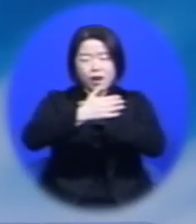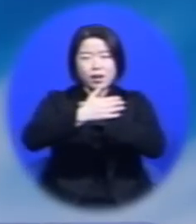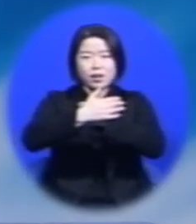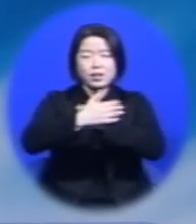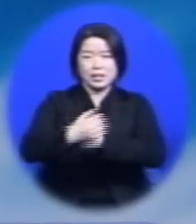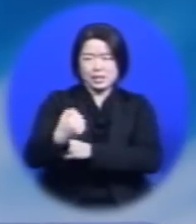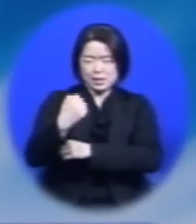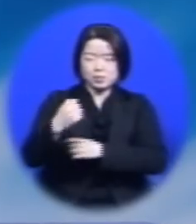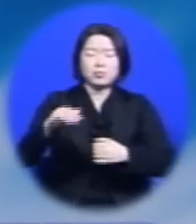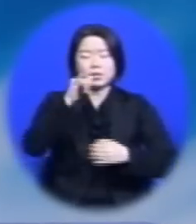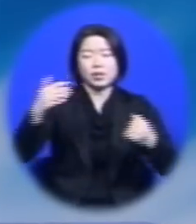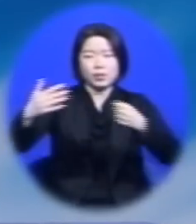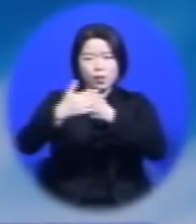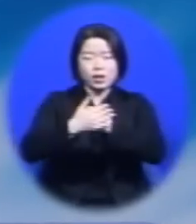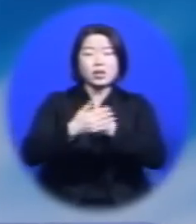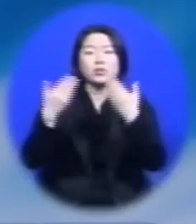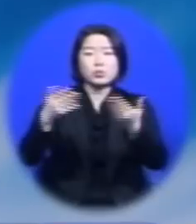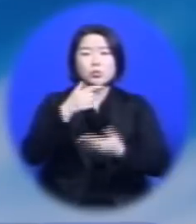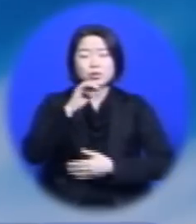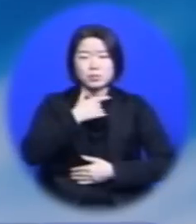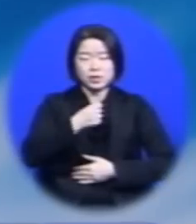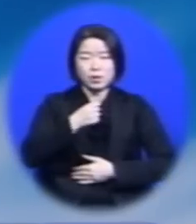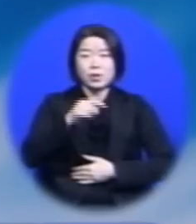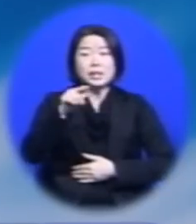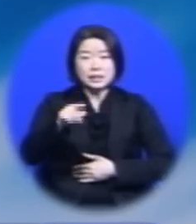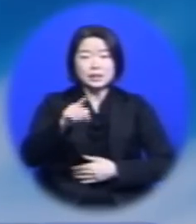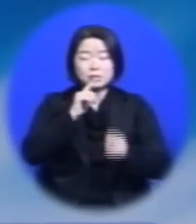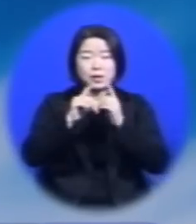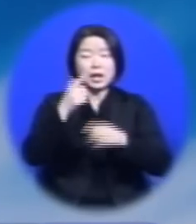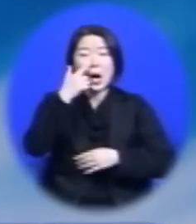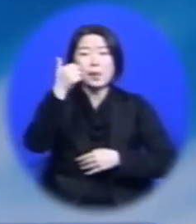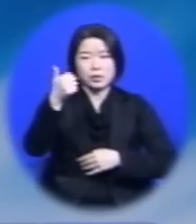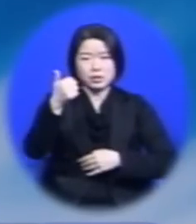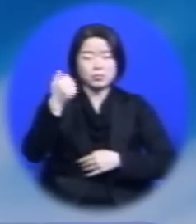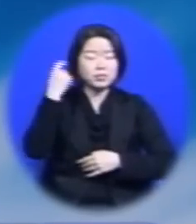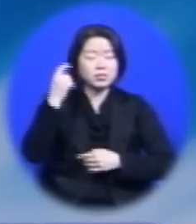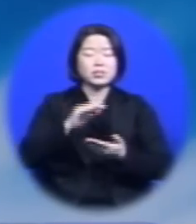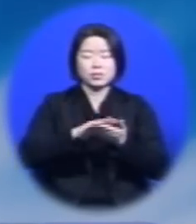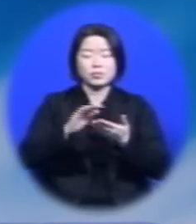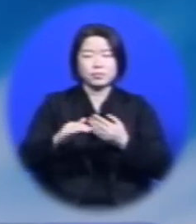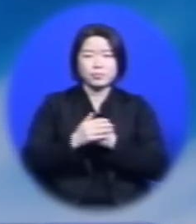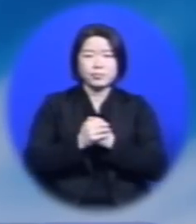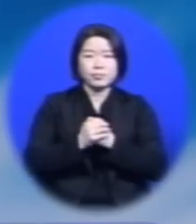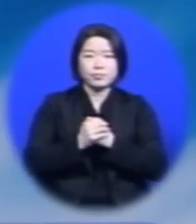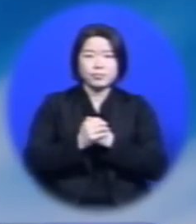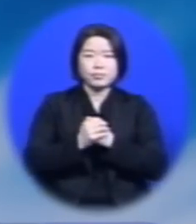싶다고 그렇게 말씀하시는 그 아버님 이야기를 들었습니다.